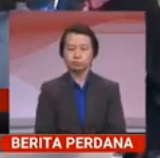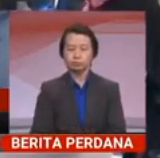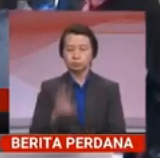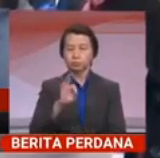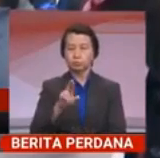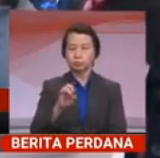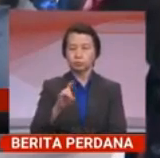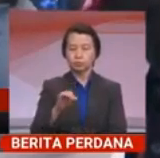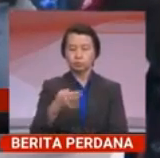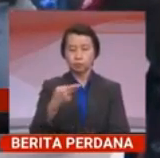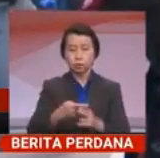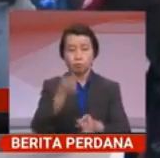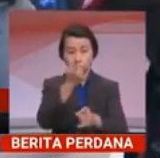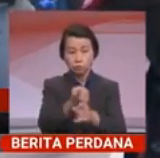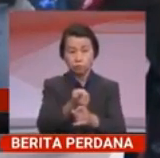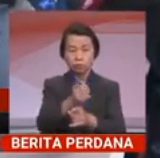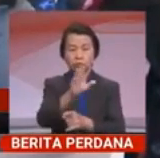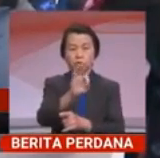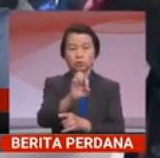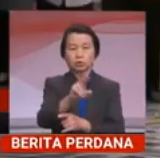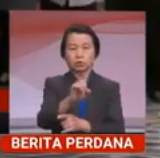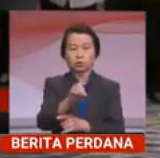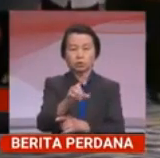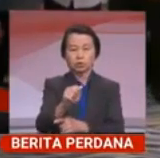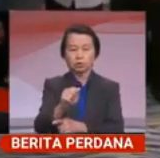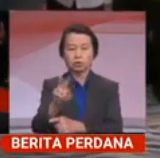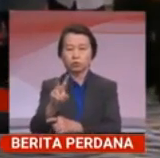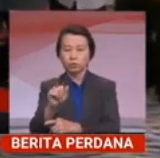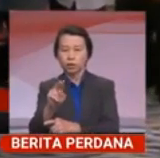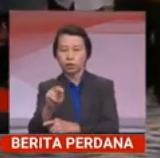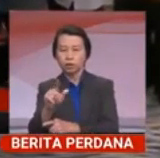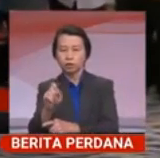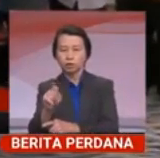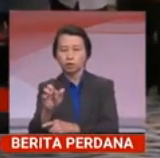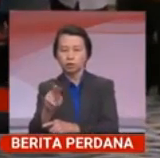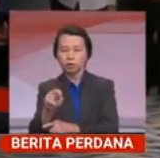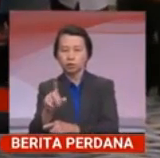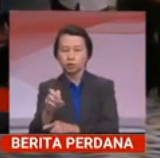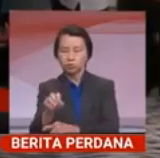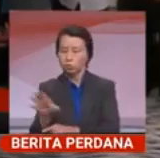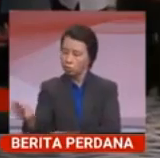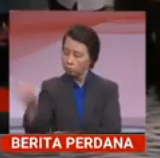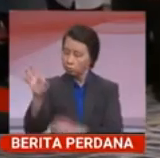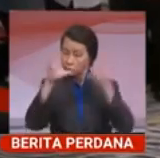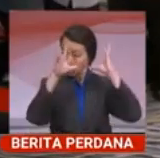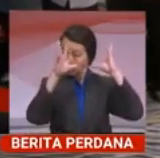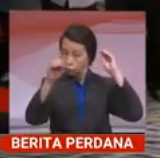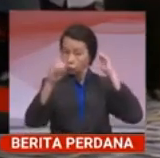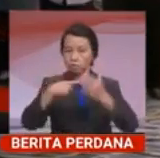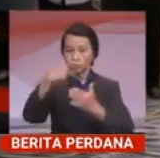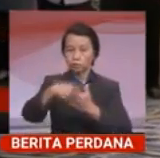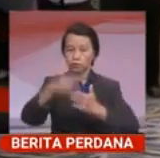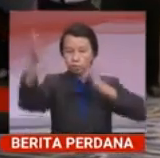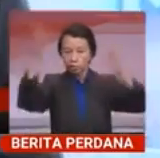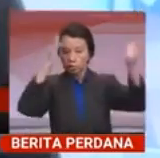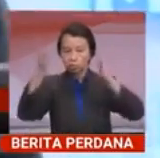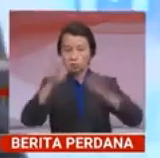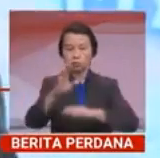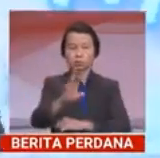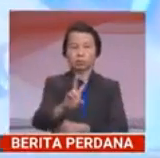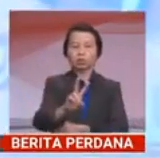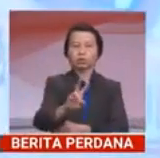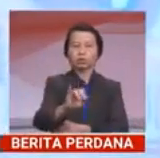Fredo atau nama sebenarnya Alfredo Villegas Valentino telah dipilih sebagai duta rasmi program Malaysia